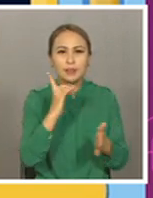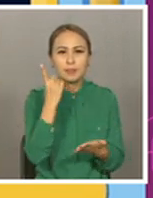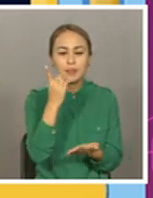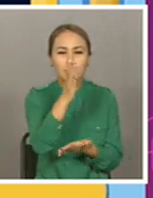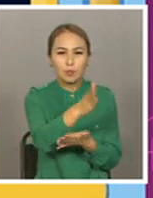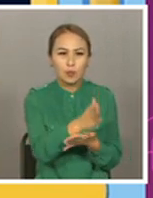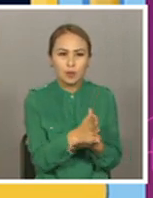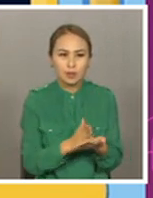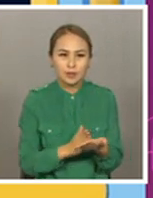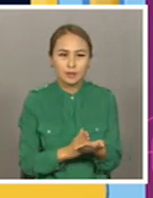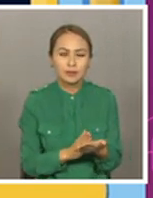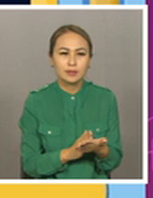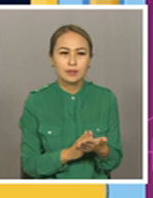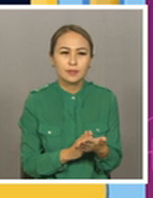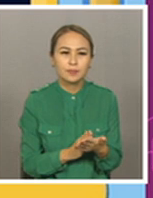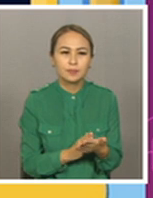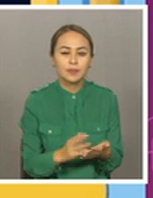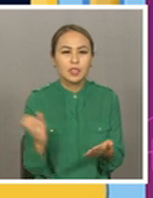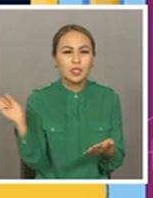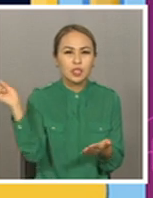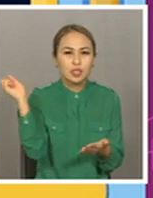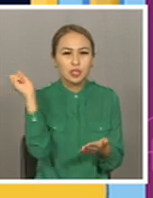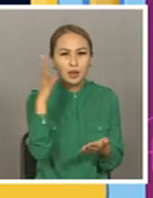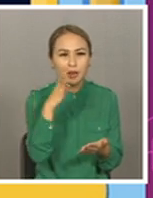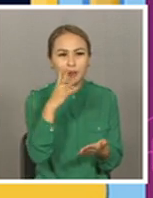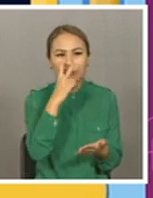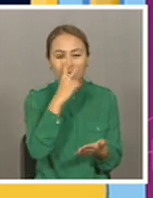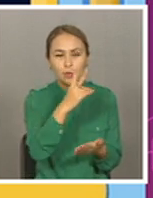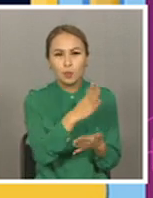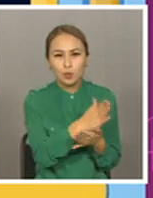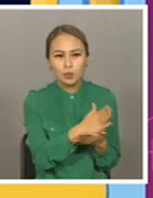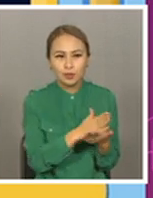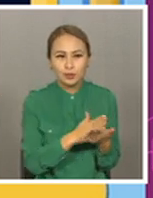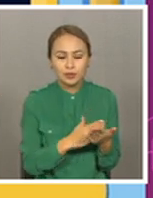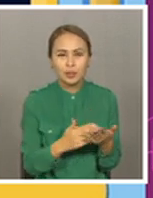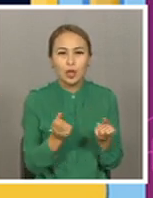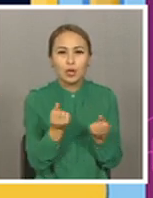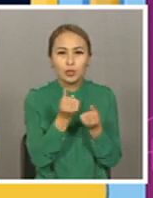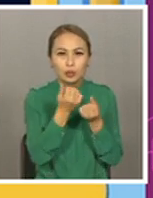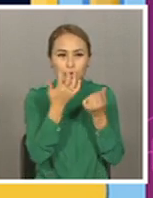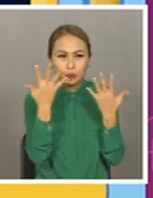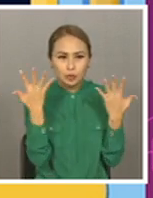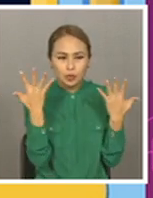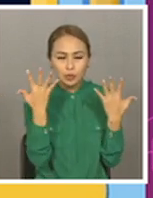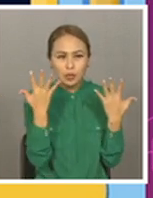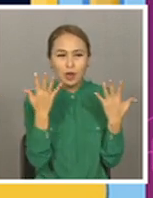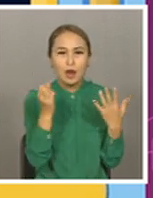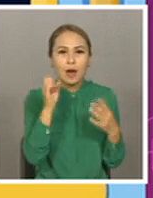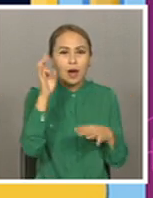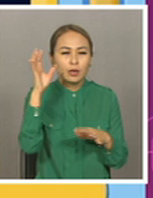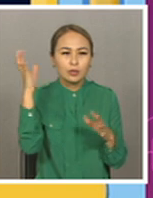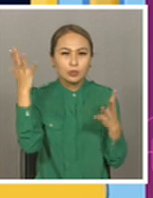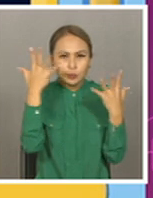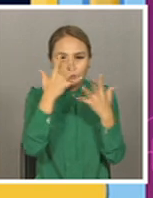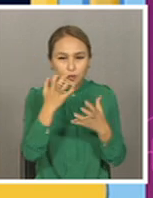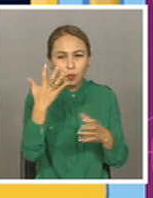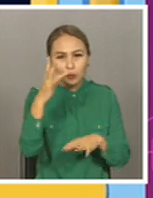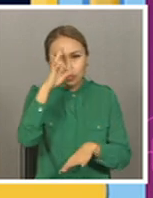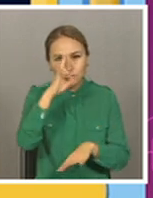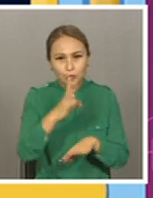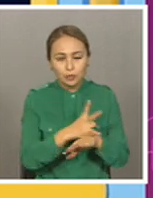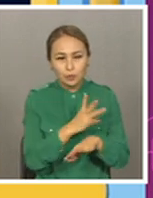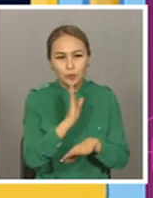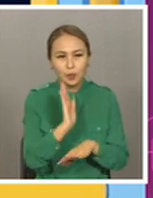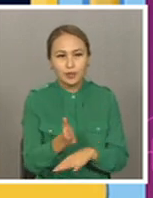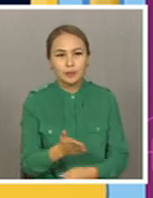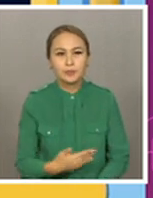тұр. Жарық түсіп тұрған бөлігінде күндіз болса, ал көлеңке жағында түн болады екен.